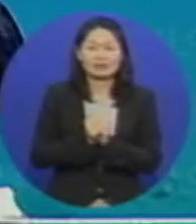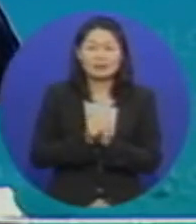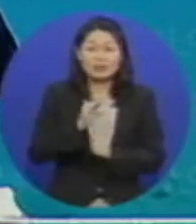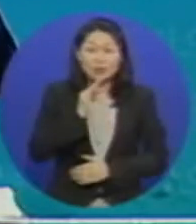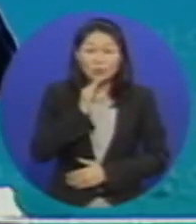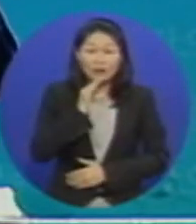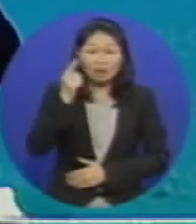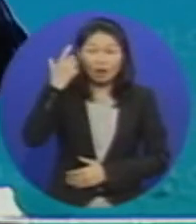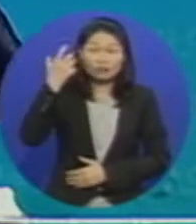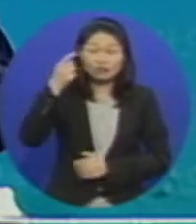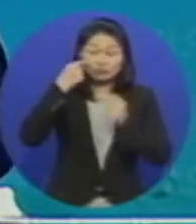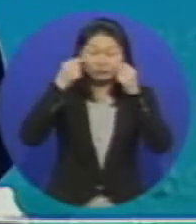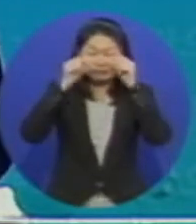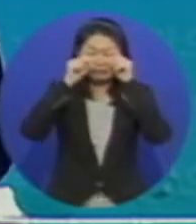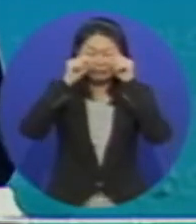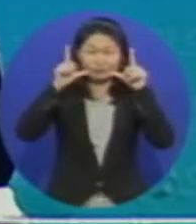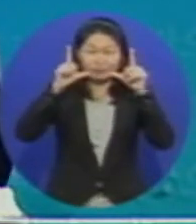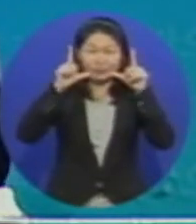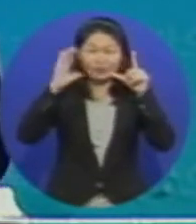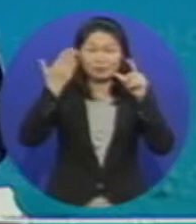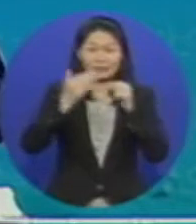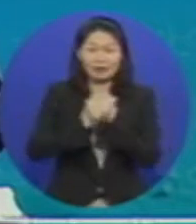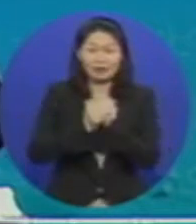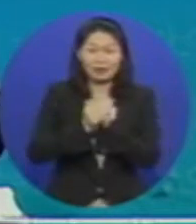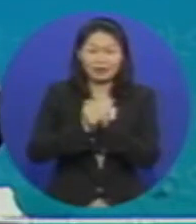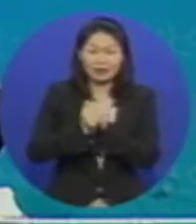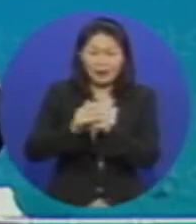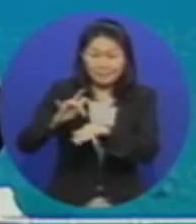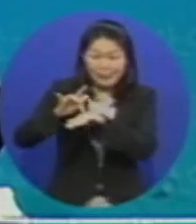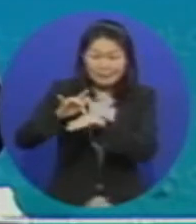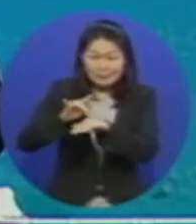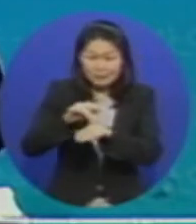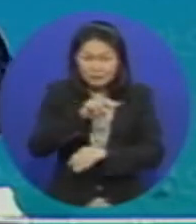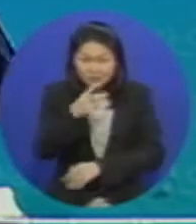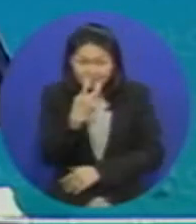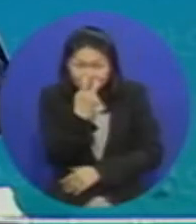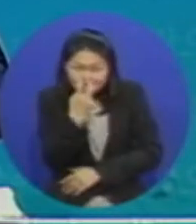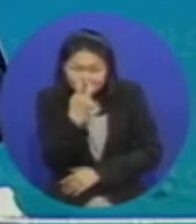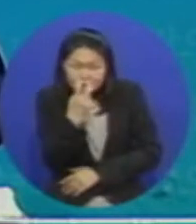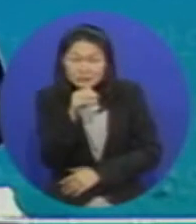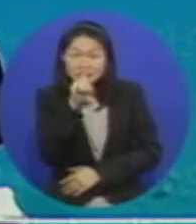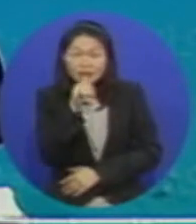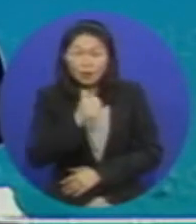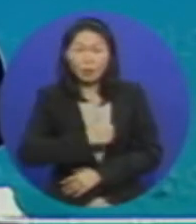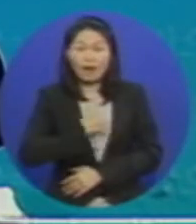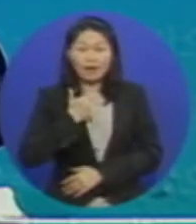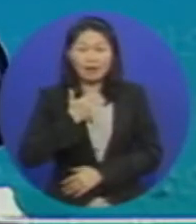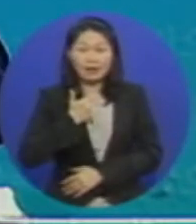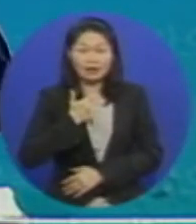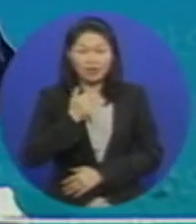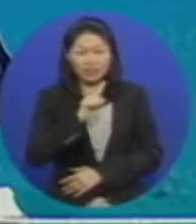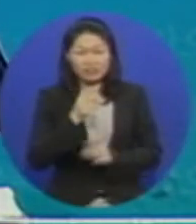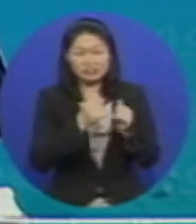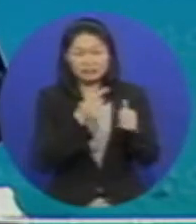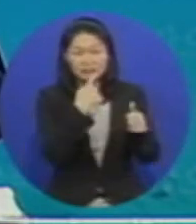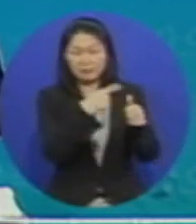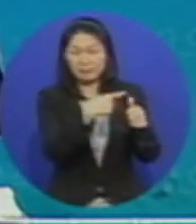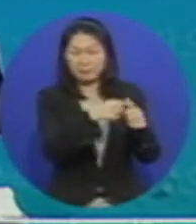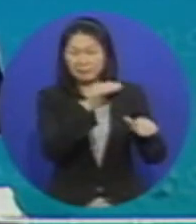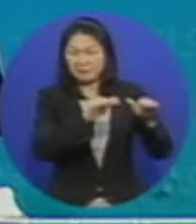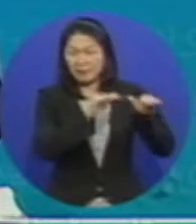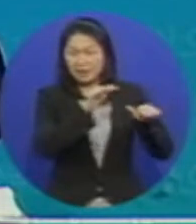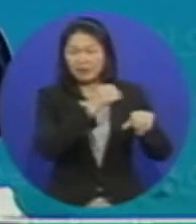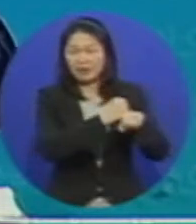정말 영적인 눈을 분명히 떠야 되요 마귀가 노리고 있어요 화내고 어떤 사람에 대해서 비판하고